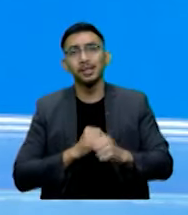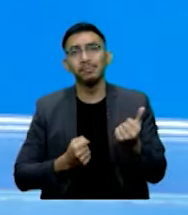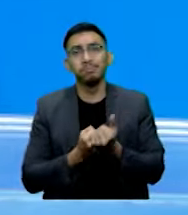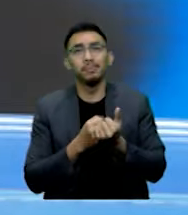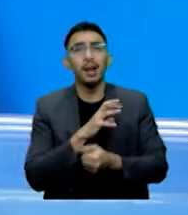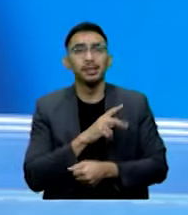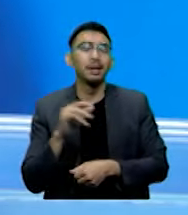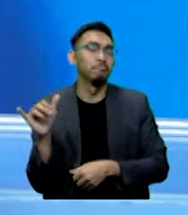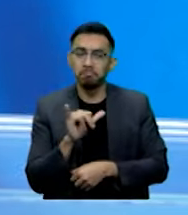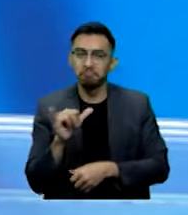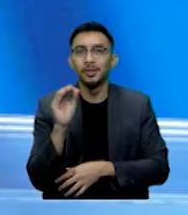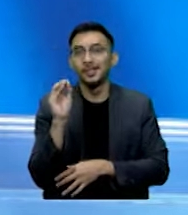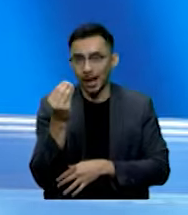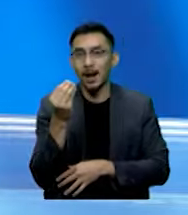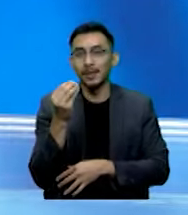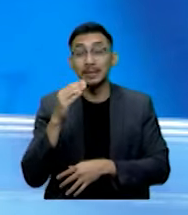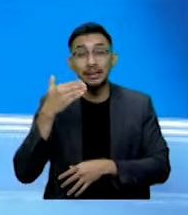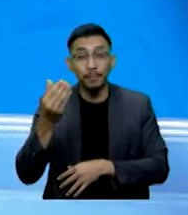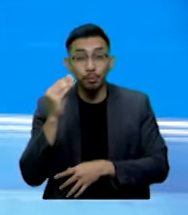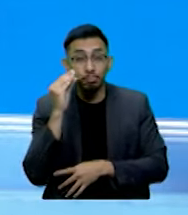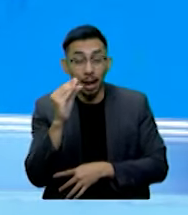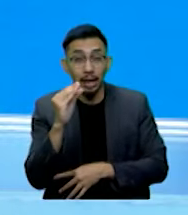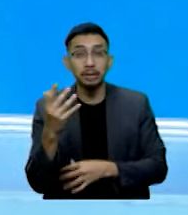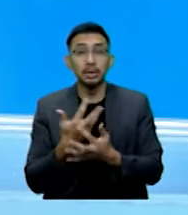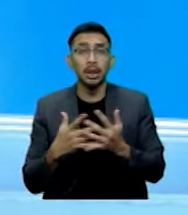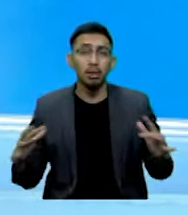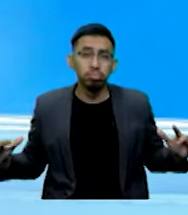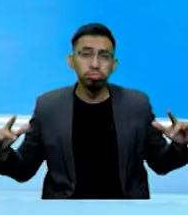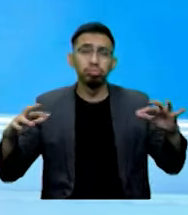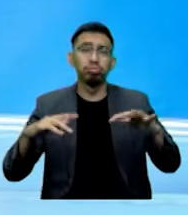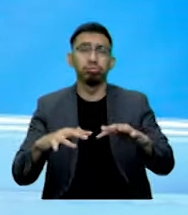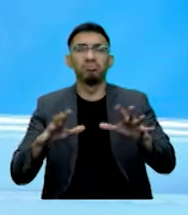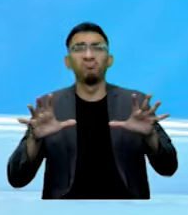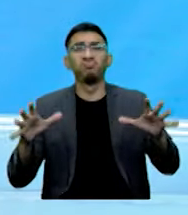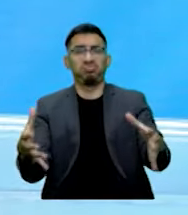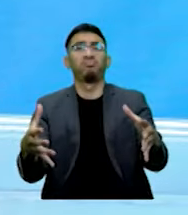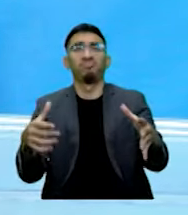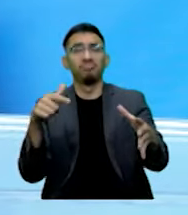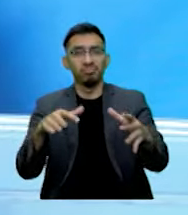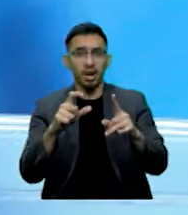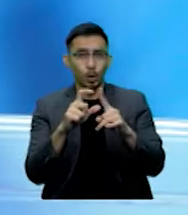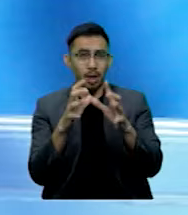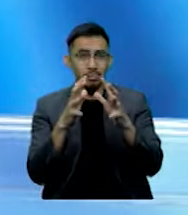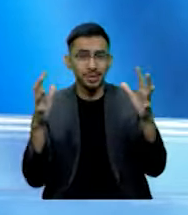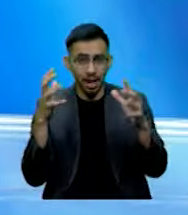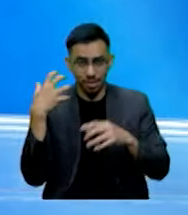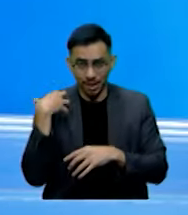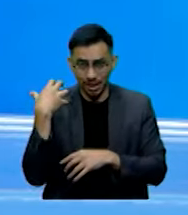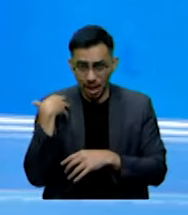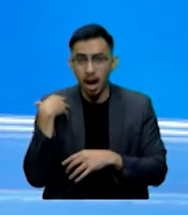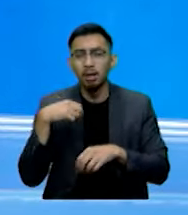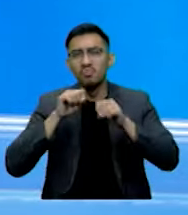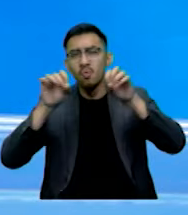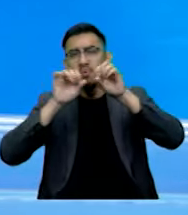Aksi bela Palestina juga digelar di Jakarta Sabtu pagi. Massa datang dari berbagai daerah mengepung kedutaan besar Amerika Serikat